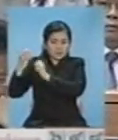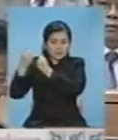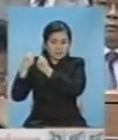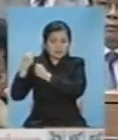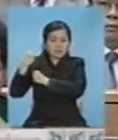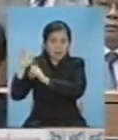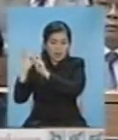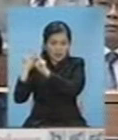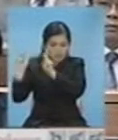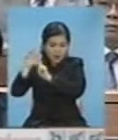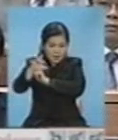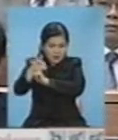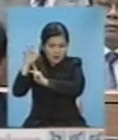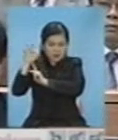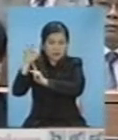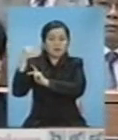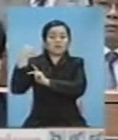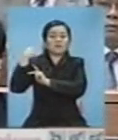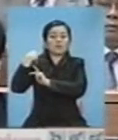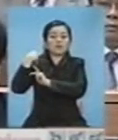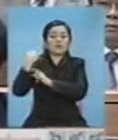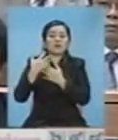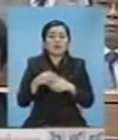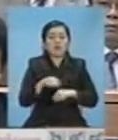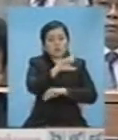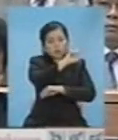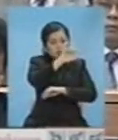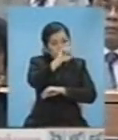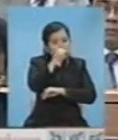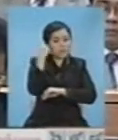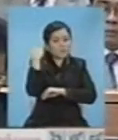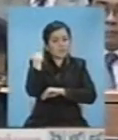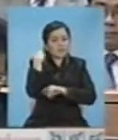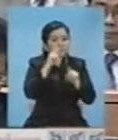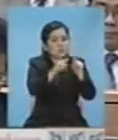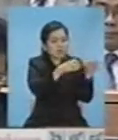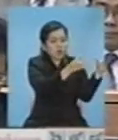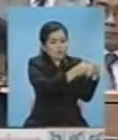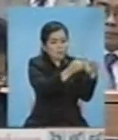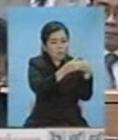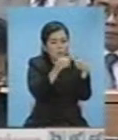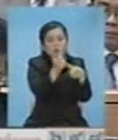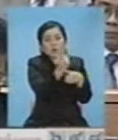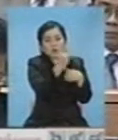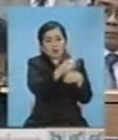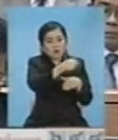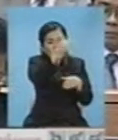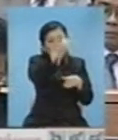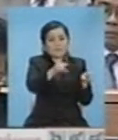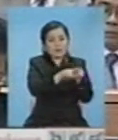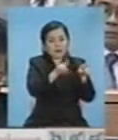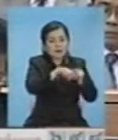ตัวแทนพรรคการเมืองที่มีส.ส.ในสภาทุกพรรคแม้มีพรรคนั้นมีคนเดียวก็ได้รับ1